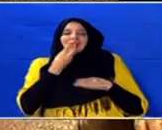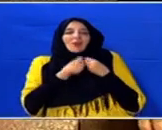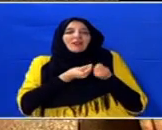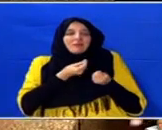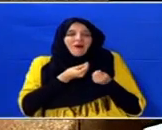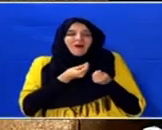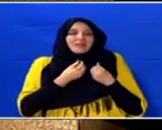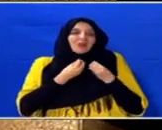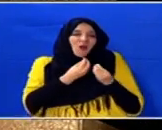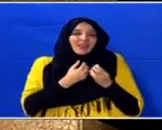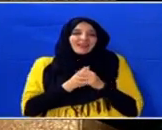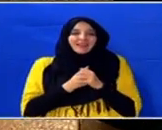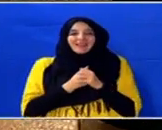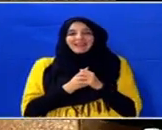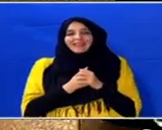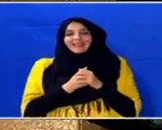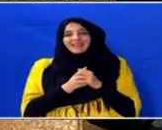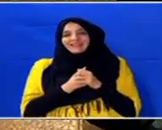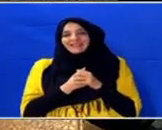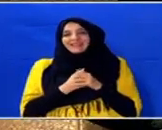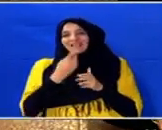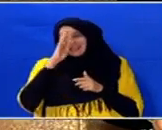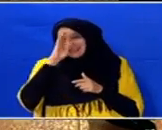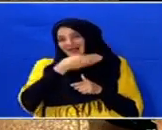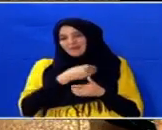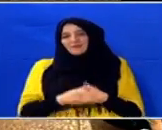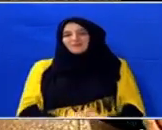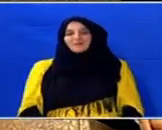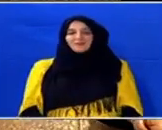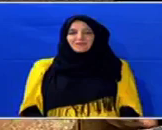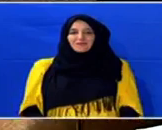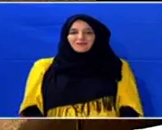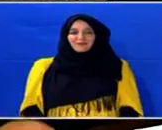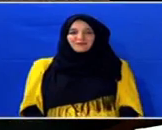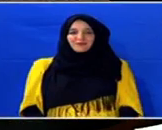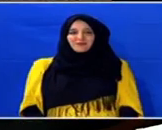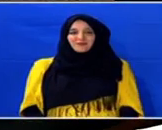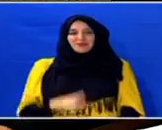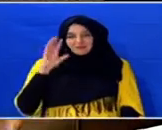إن شاء الله خويا توفيق. السلام عليكم. طيب السلام.